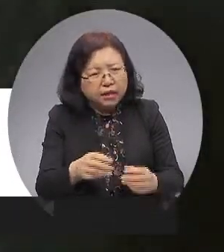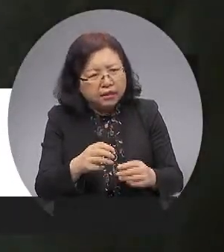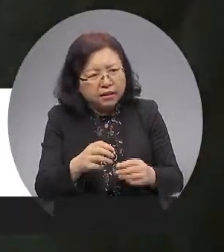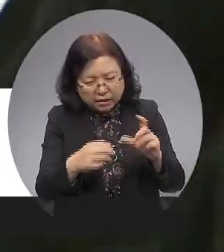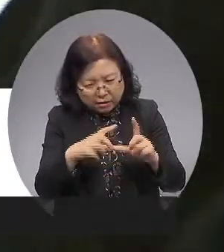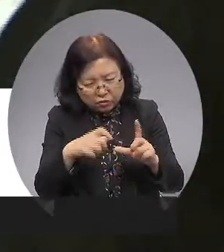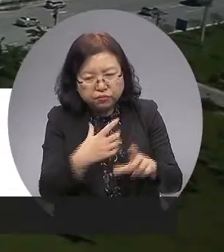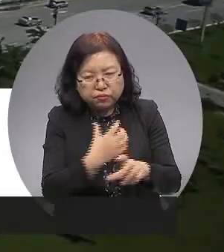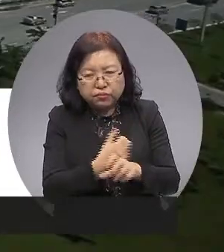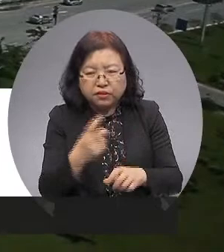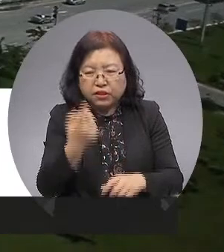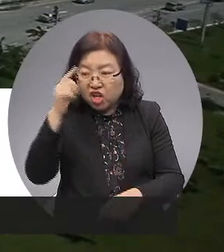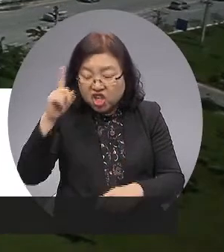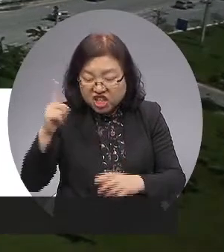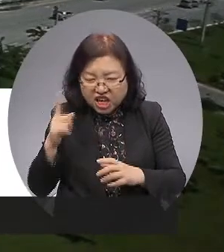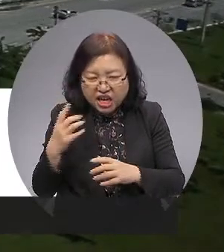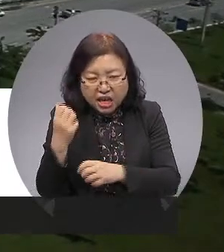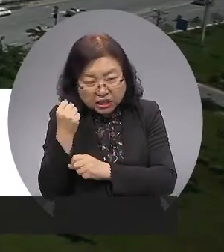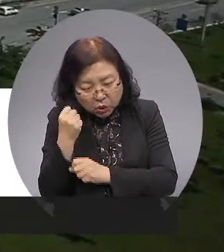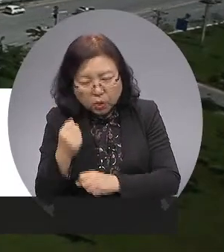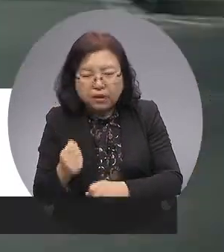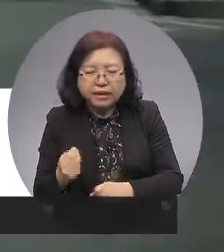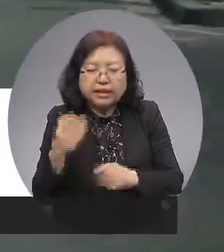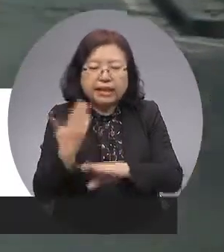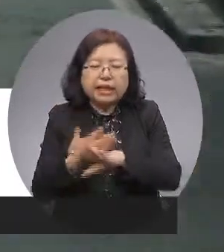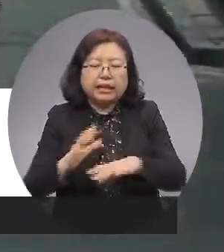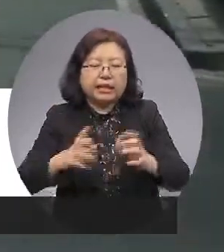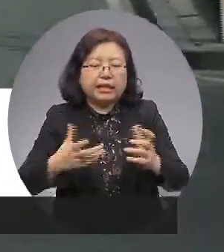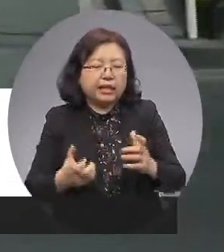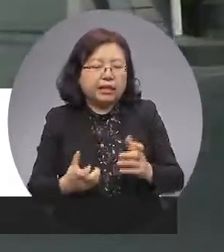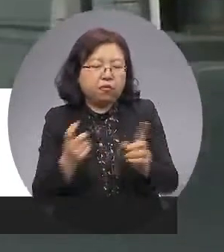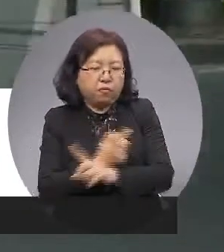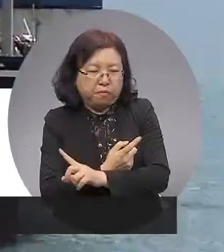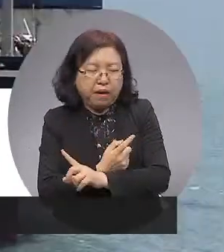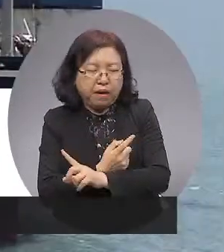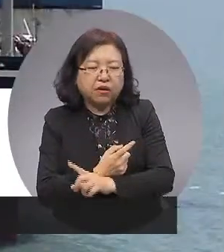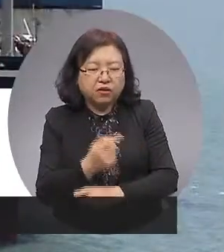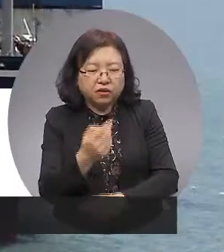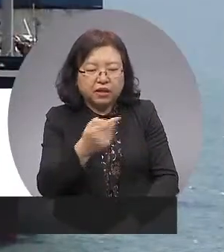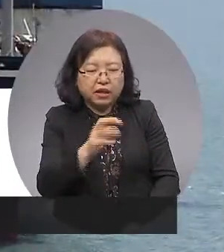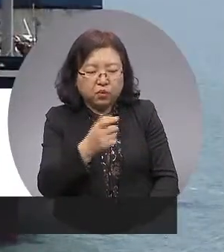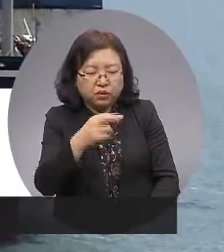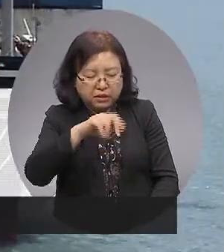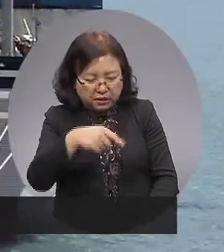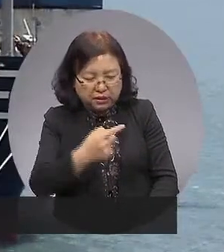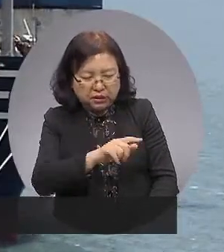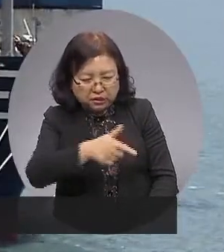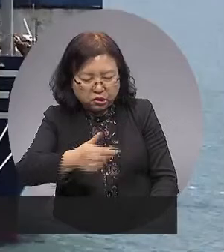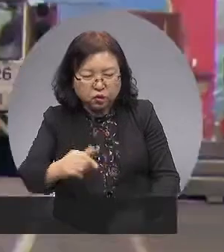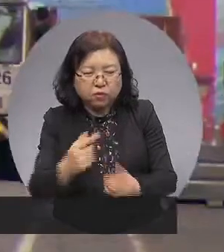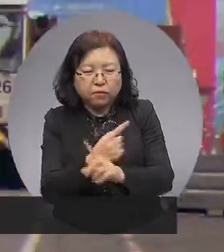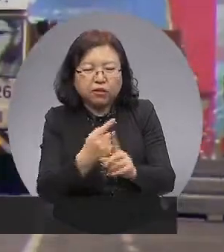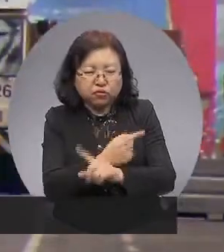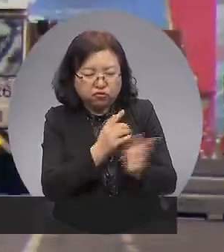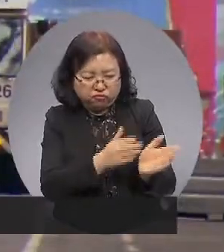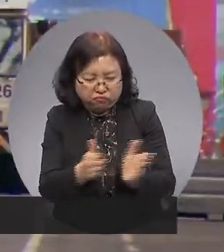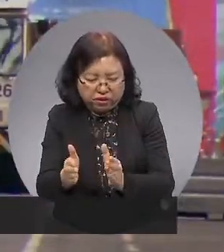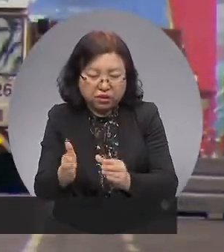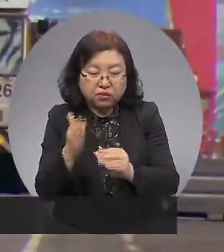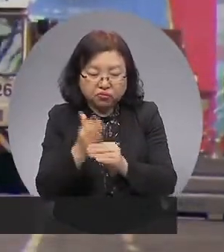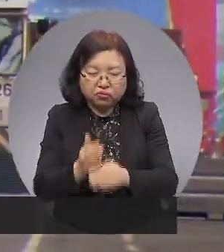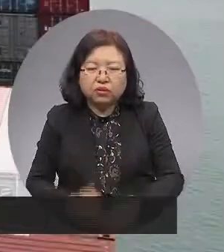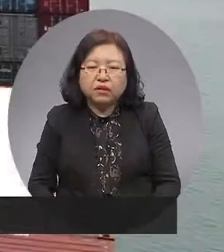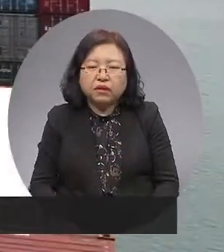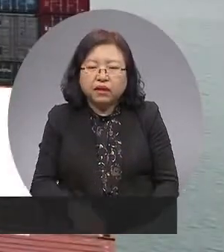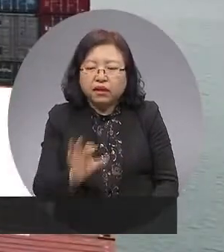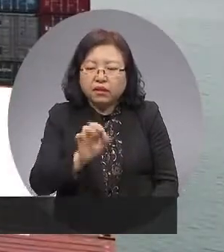벨라루스에 의존하던 우리나라는 라오스 등 신규 국가로 수입처를 늘리며 급변하는 상황에 대비하고 있습니다.